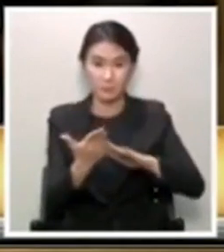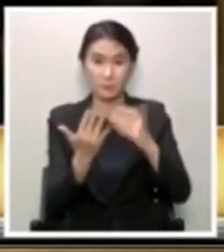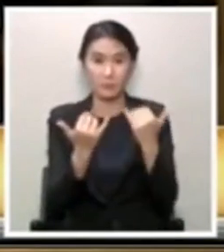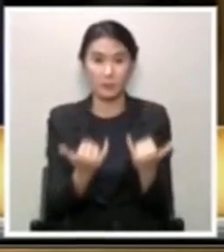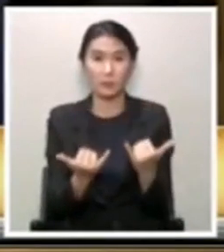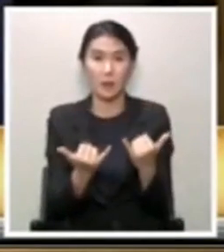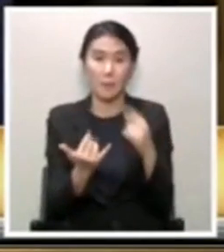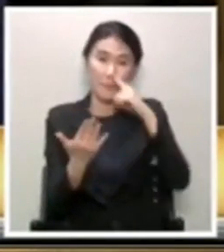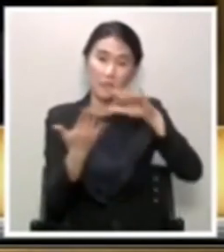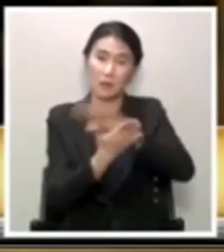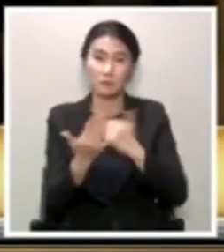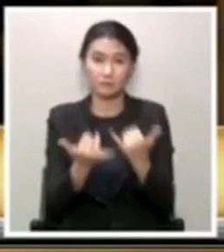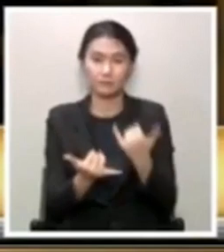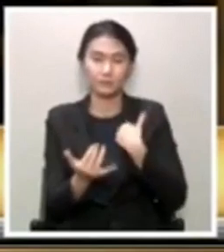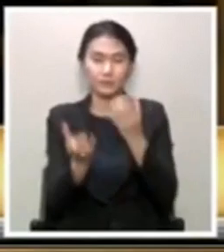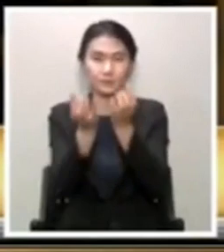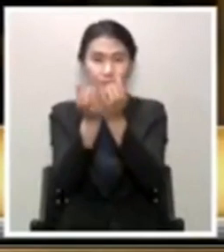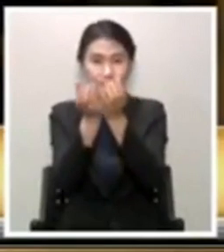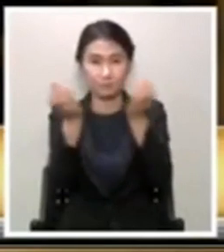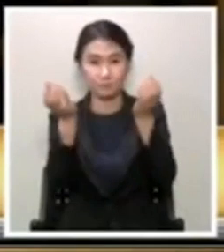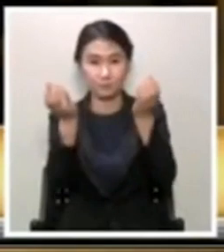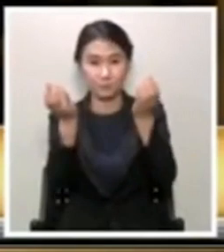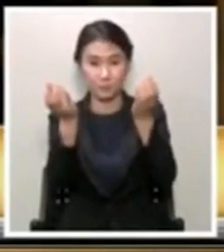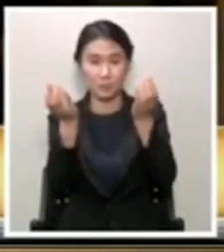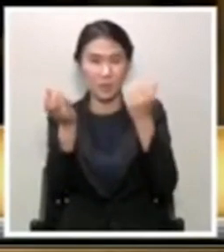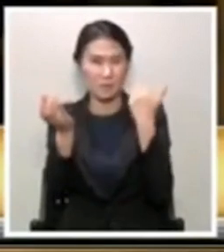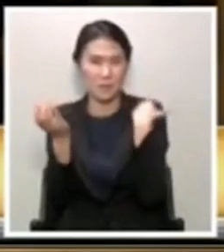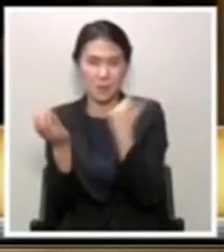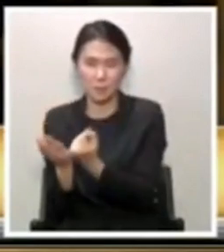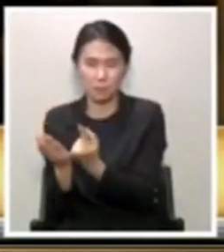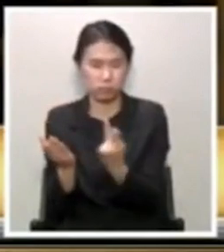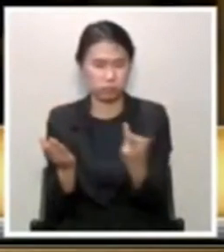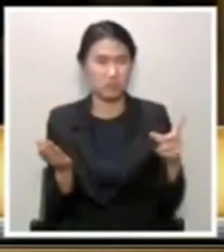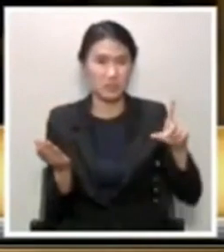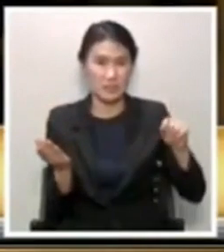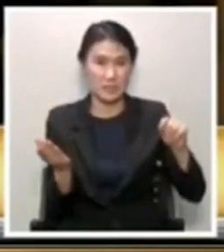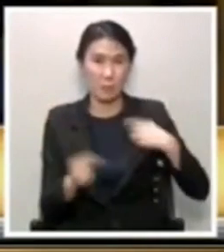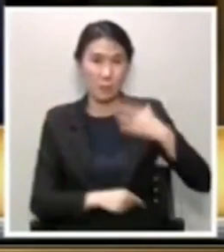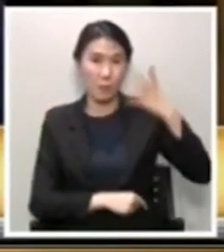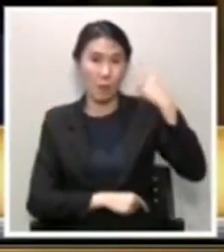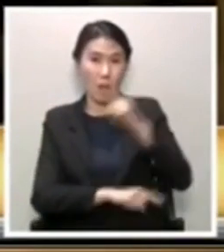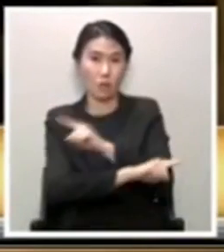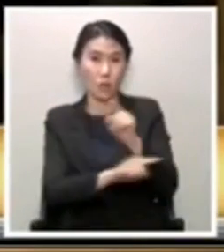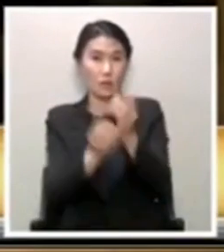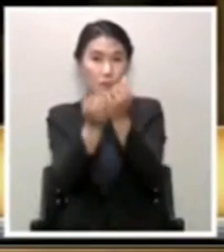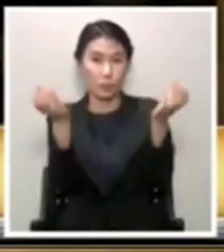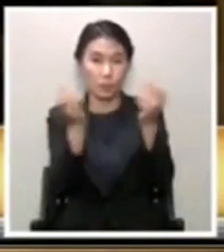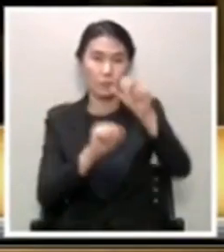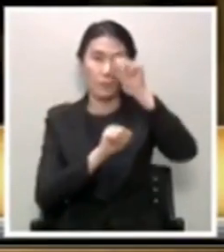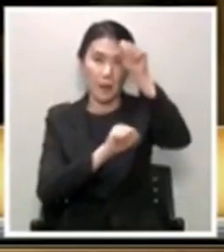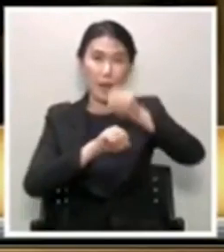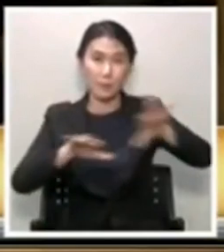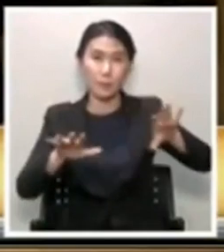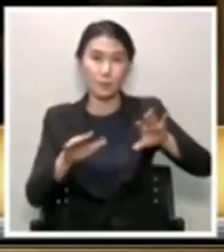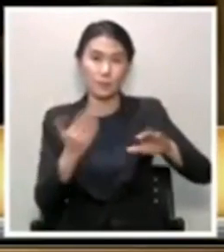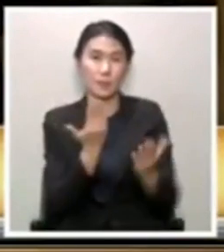จุบันนี้เรามีรัฐธรรมนูญมาแล้ว20ฉบับเมื่อวานนี้ก็เป็นวันรัฐธรรมนูญนะครับเป็นวันที่ประกาศใช้รัฐธรรมนูญฉบับที่